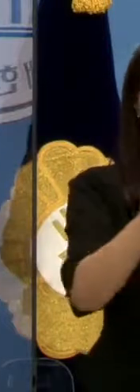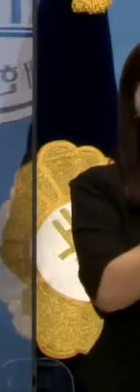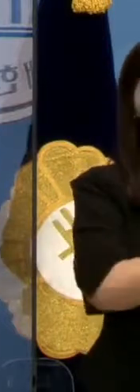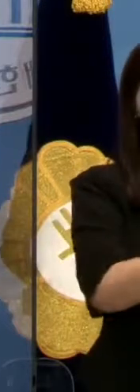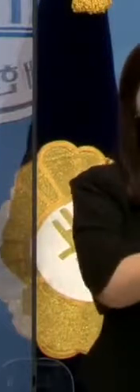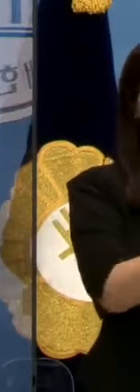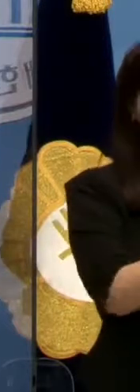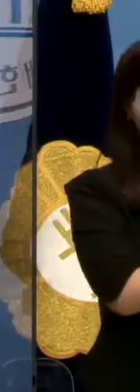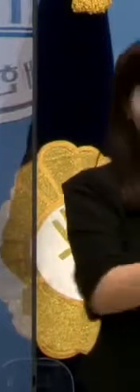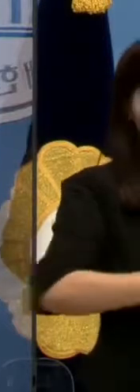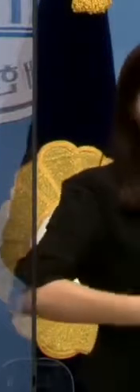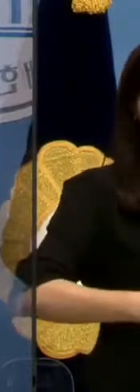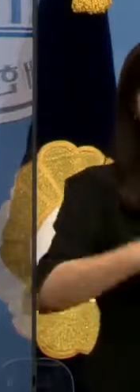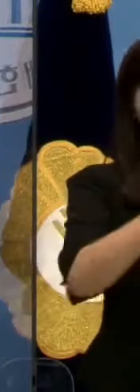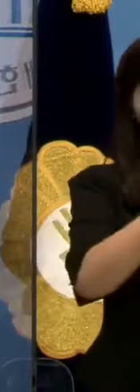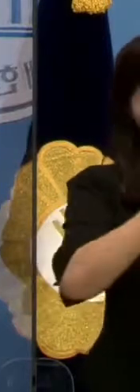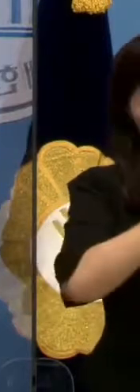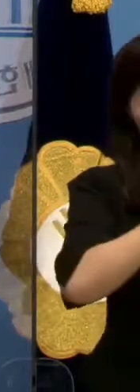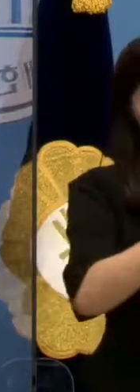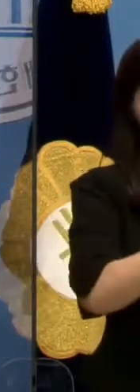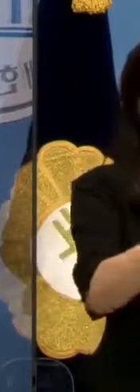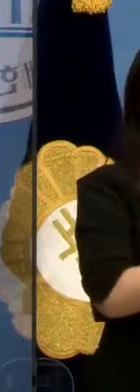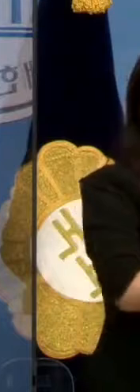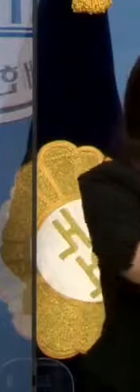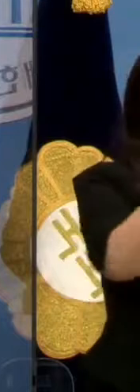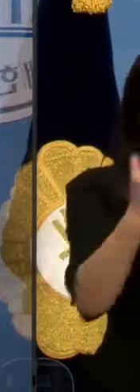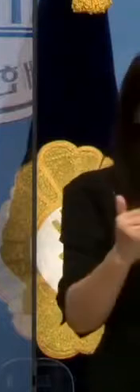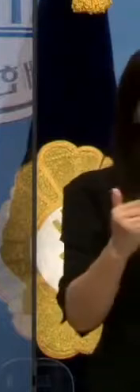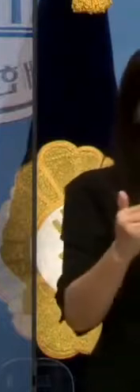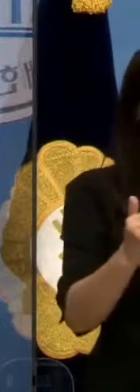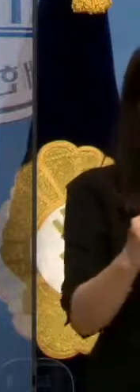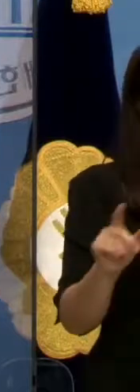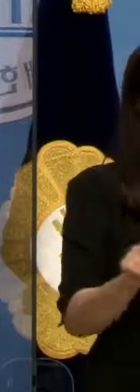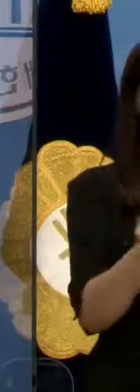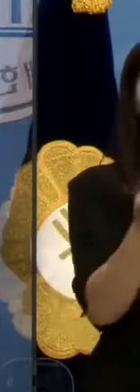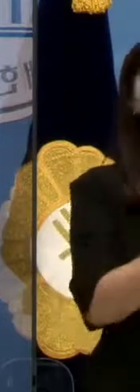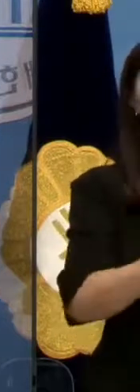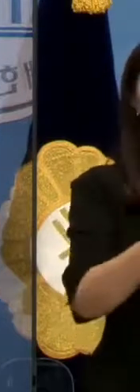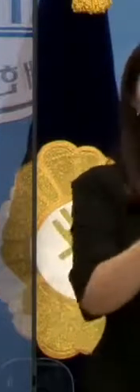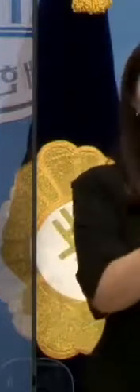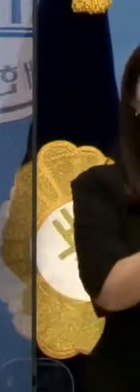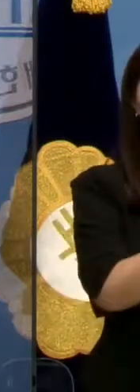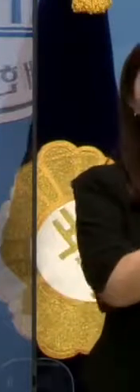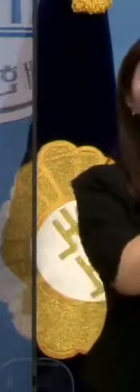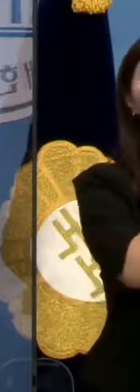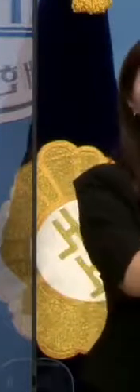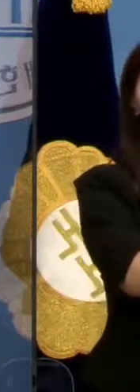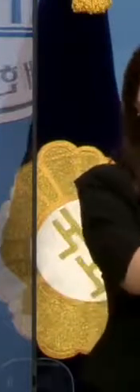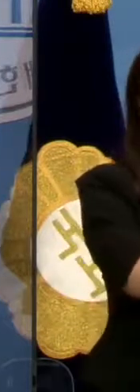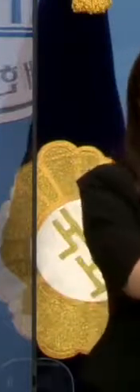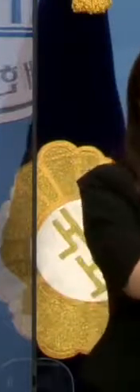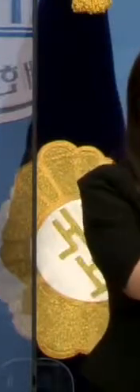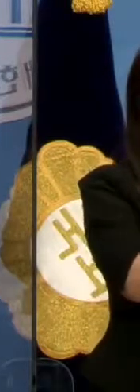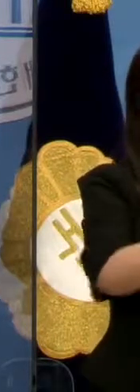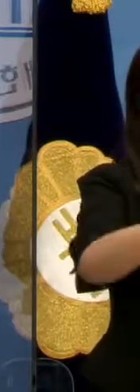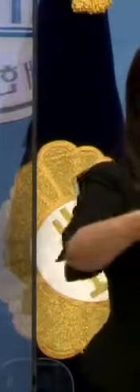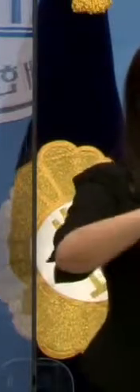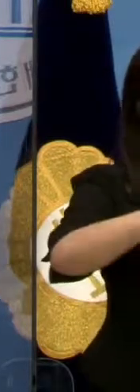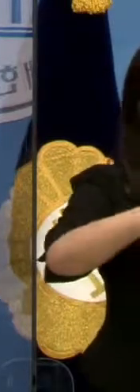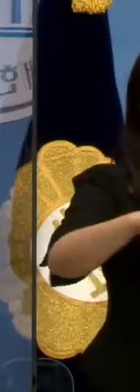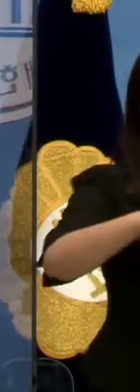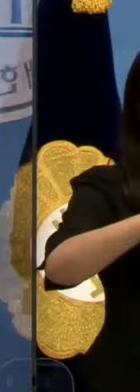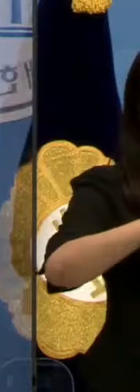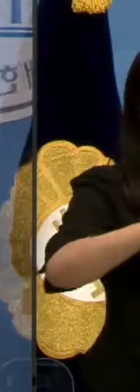주거 위기에 처해 있는 분들의 이주와 정착을 지원하는 주거 취약계층 주거 상향 지원 사업을